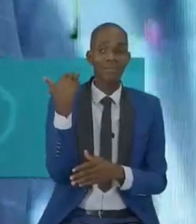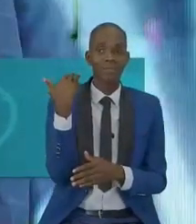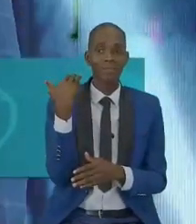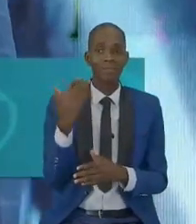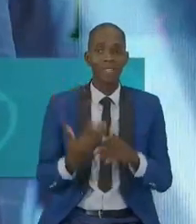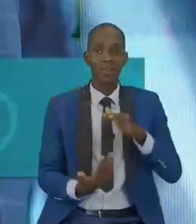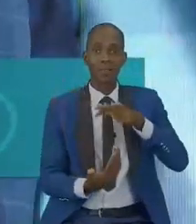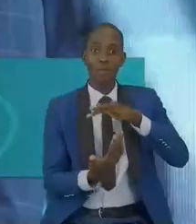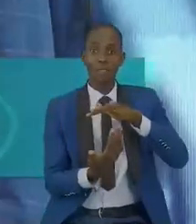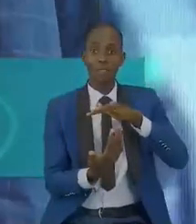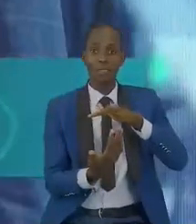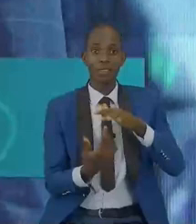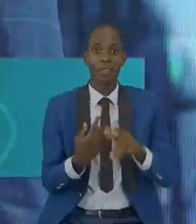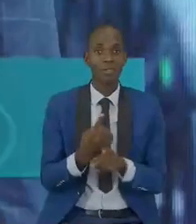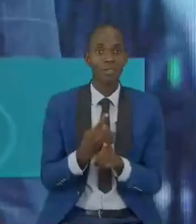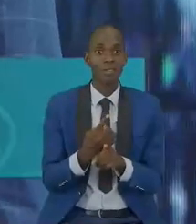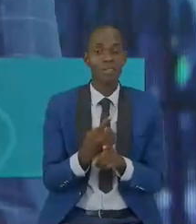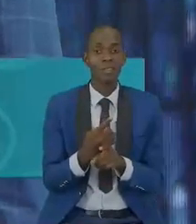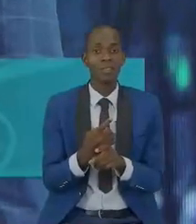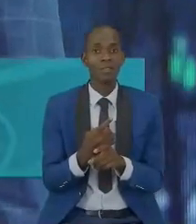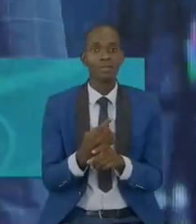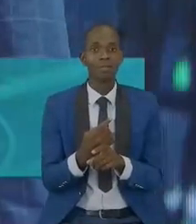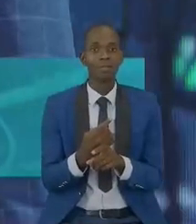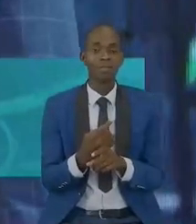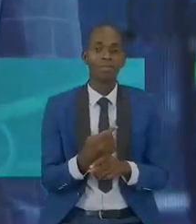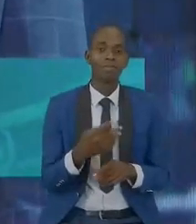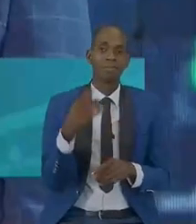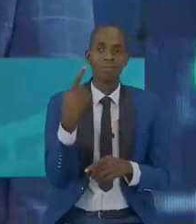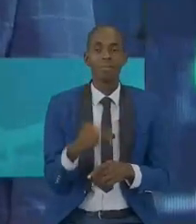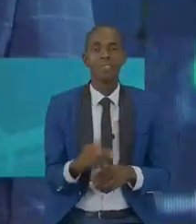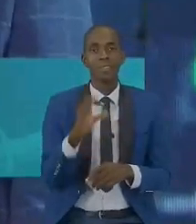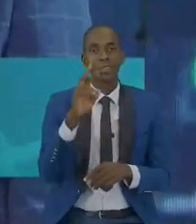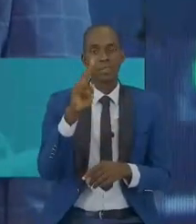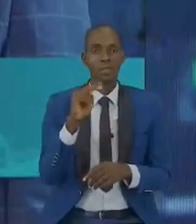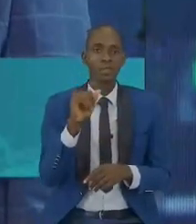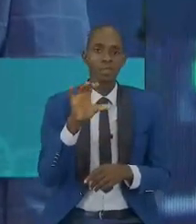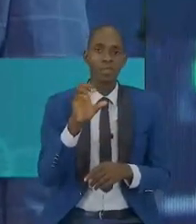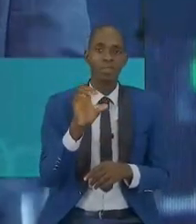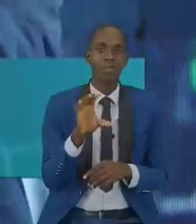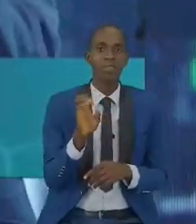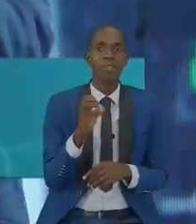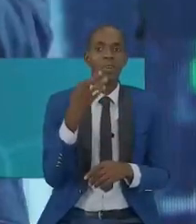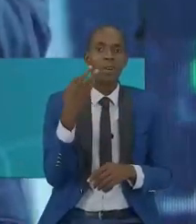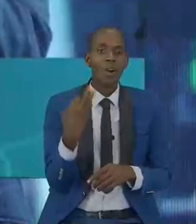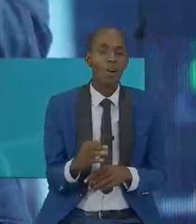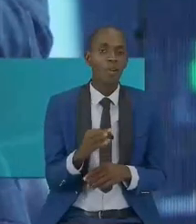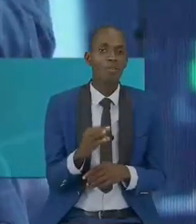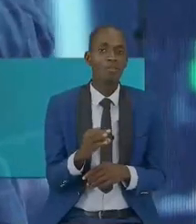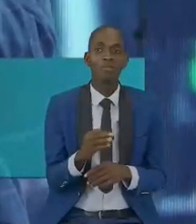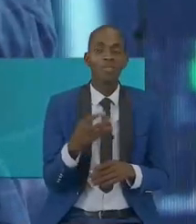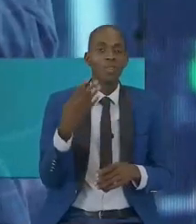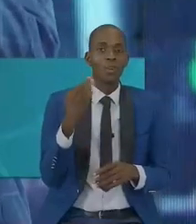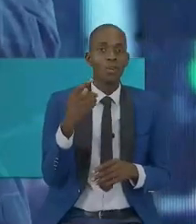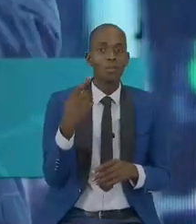de l'ancienne fournaise. L'ancienne fournaise. La fournaise de l'affliction. La